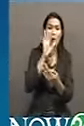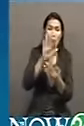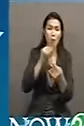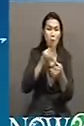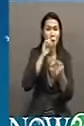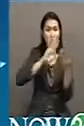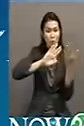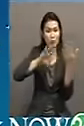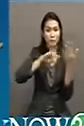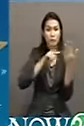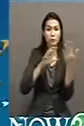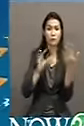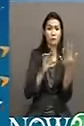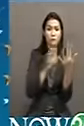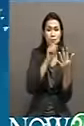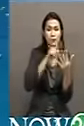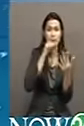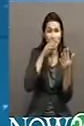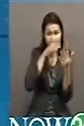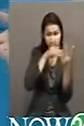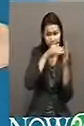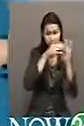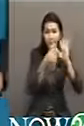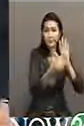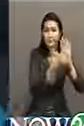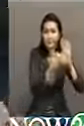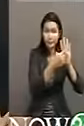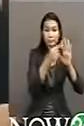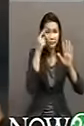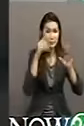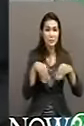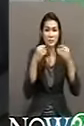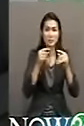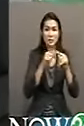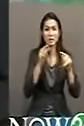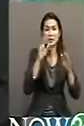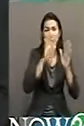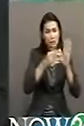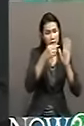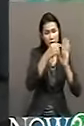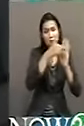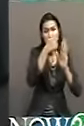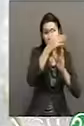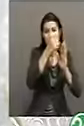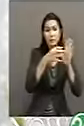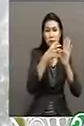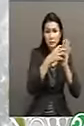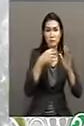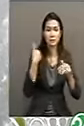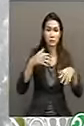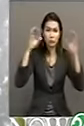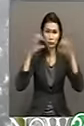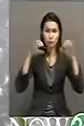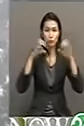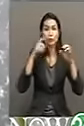ออกเฉียงเหนือเข้าสู่บริเวณภาคเหนือตอนล่างครับลักษณะเช่นนี้ก็จะทำให้ทั่วทั้งภาคเหนือและภาคกลางมีฝนตก